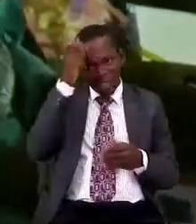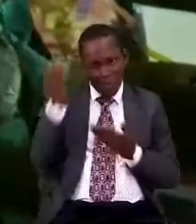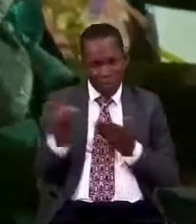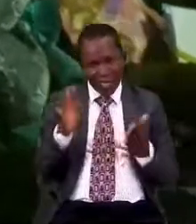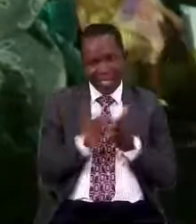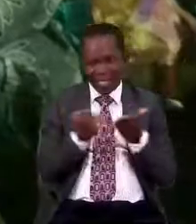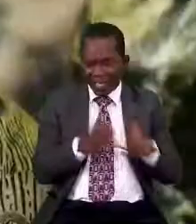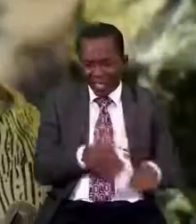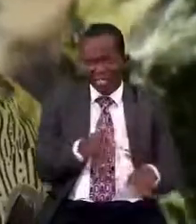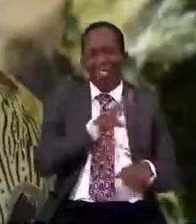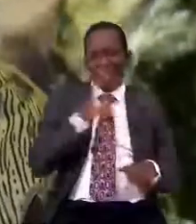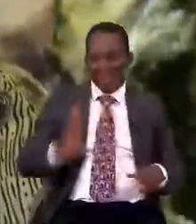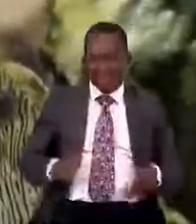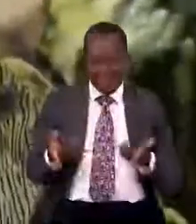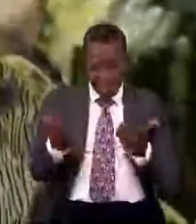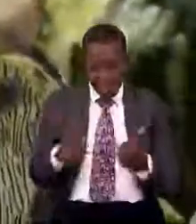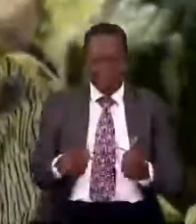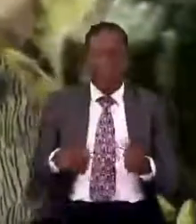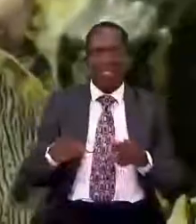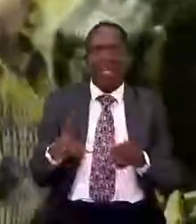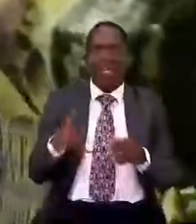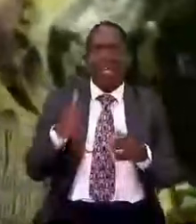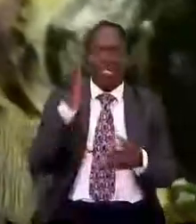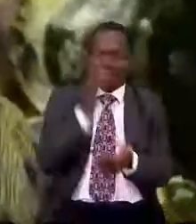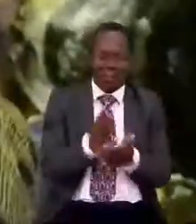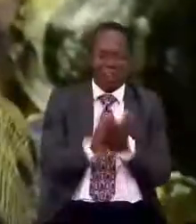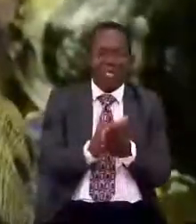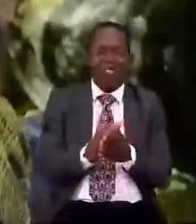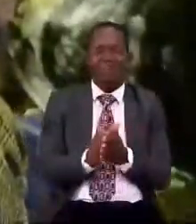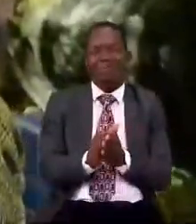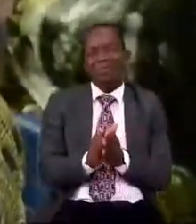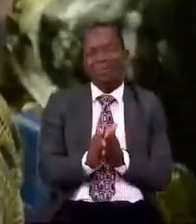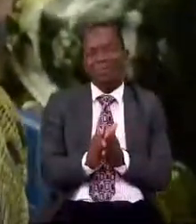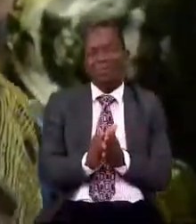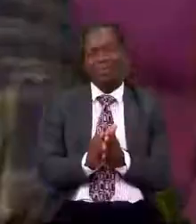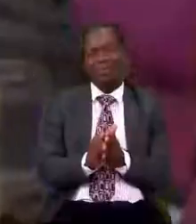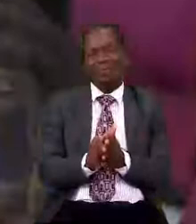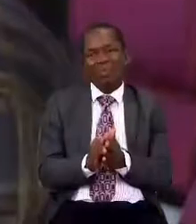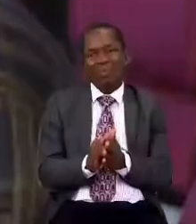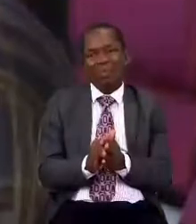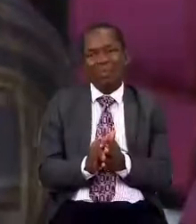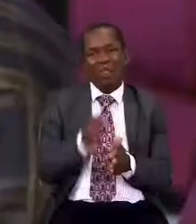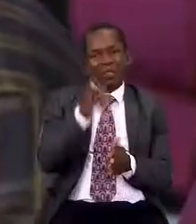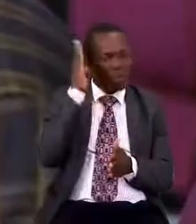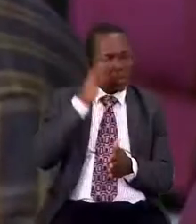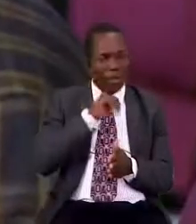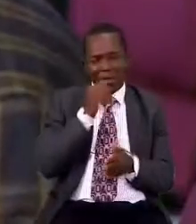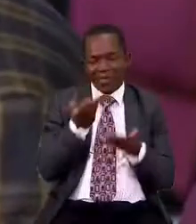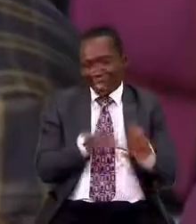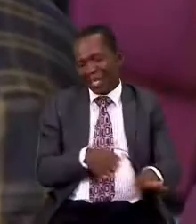vie. Tu ne mourras pas. À l'hôpital là-bas, tu ne mourras